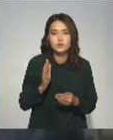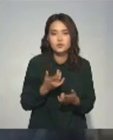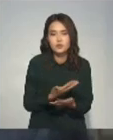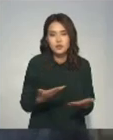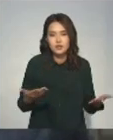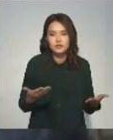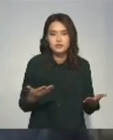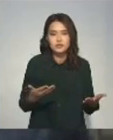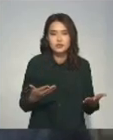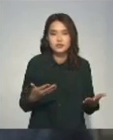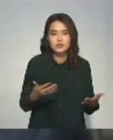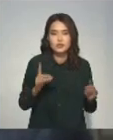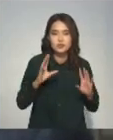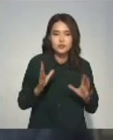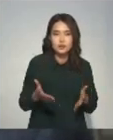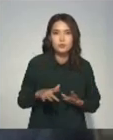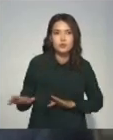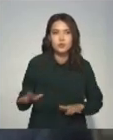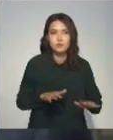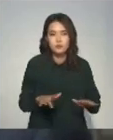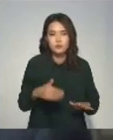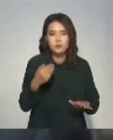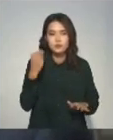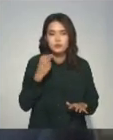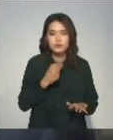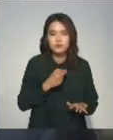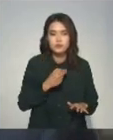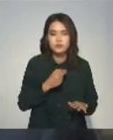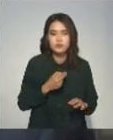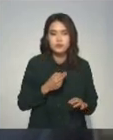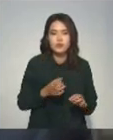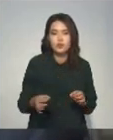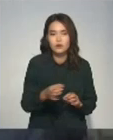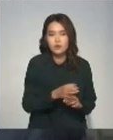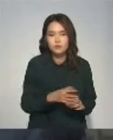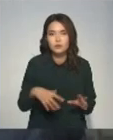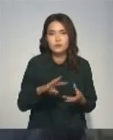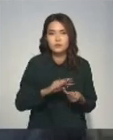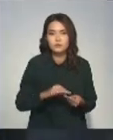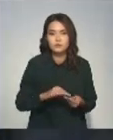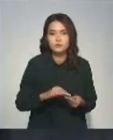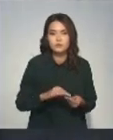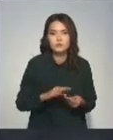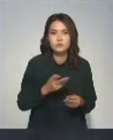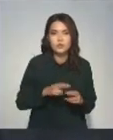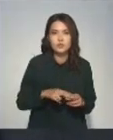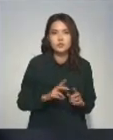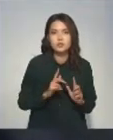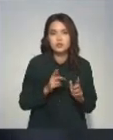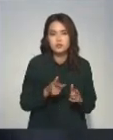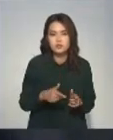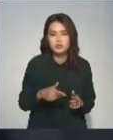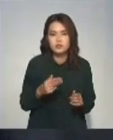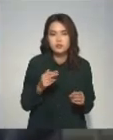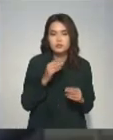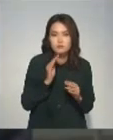на развитие, на проведение научных исследований в объеме 20 миллионов тенге. Это же серьезная сумма. Я